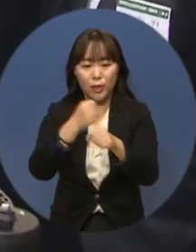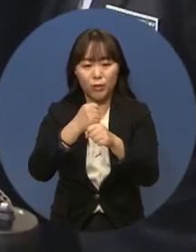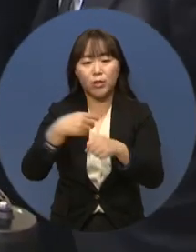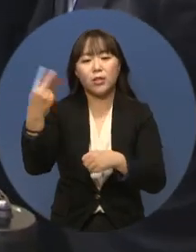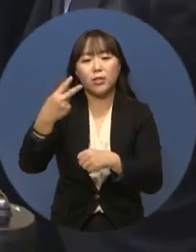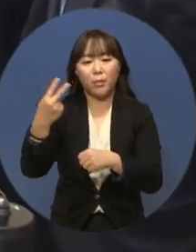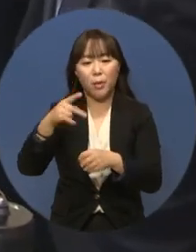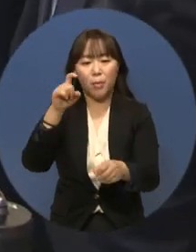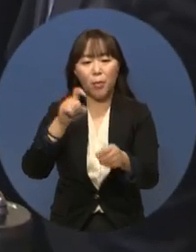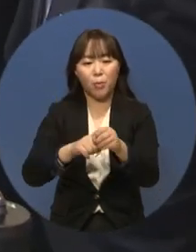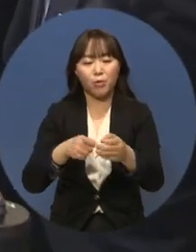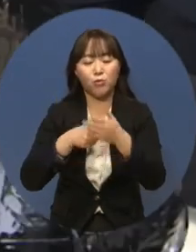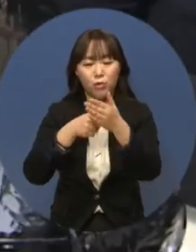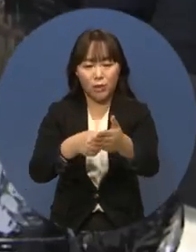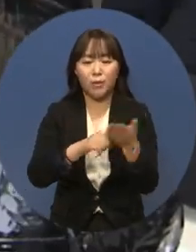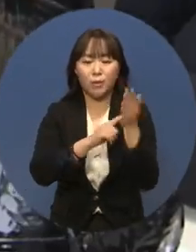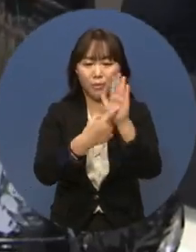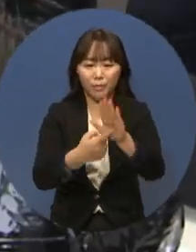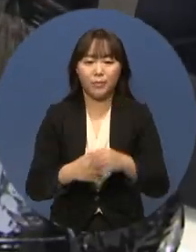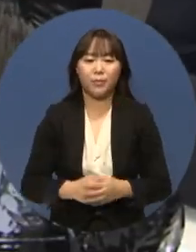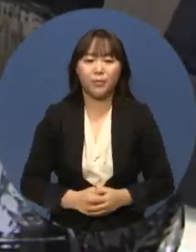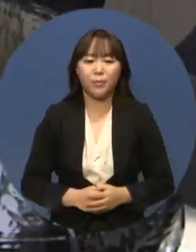목표로 추진한다고 밝혔습니다.